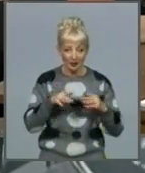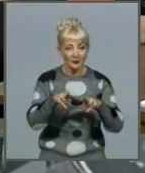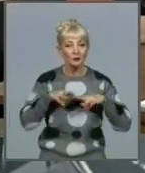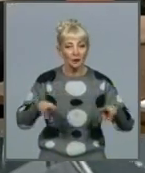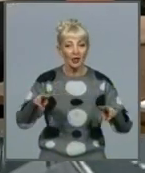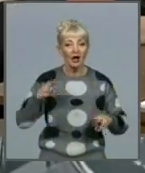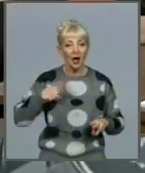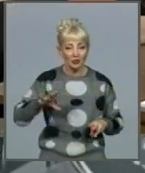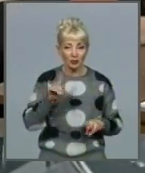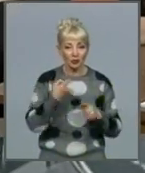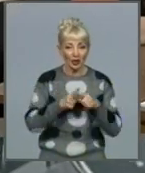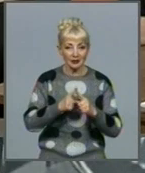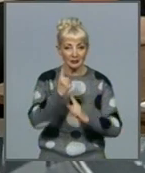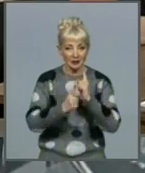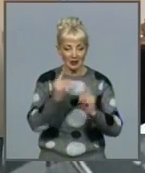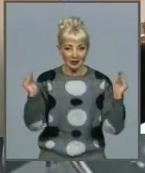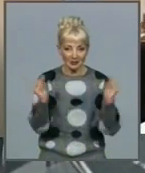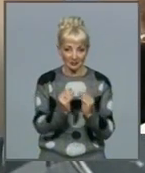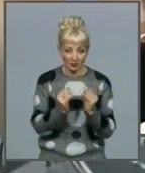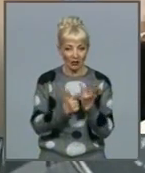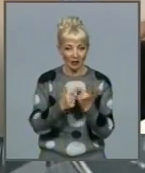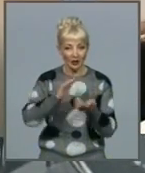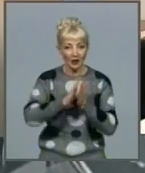змінам зменшиться кількість контрактників на популярних